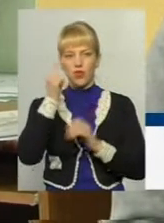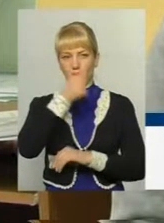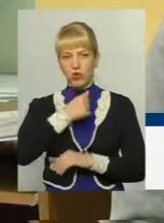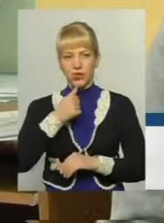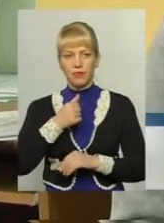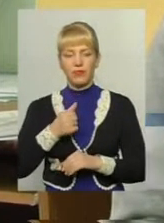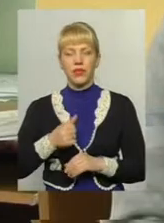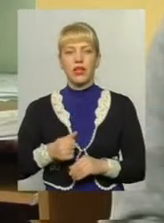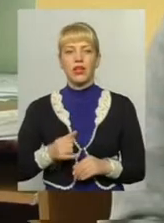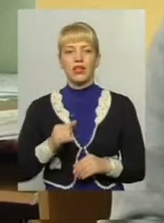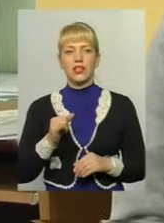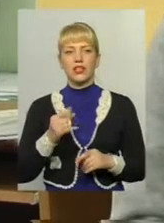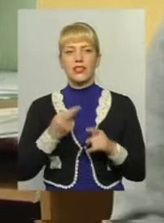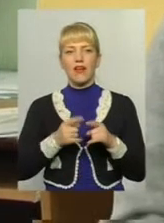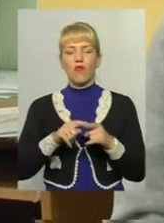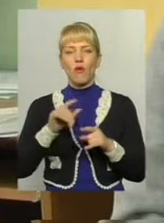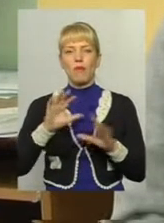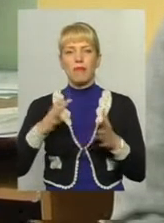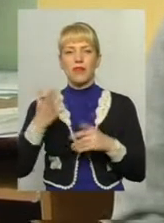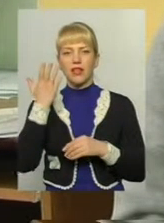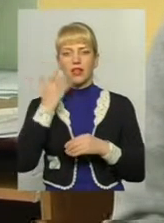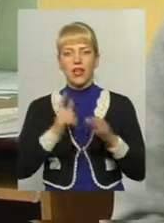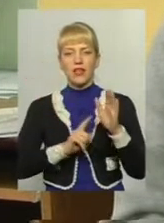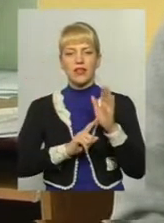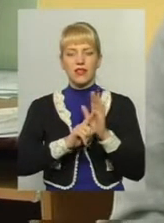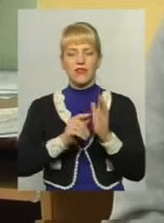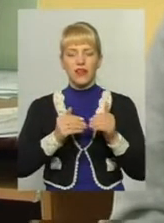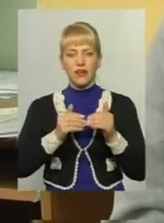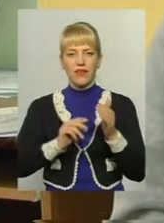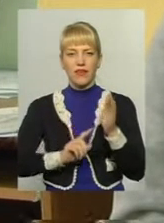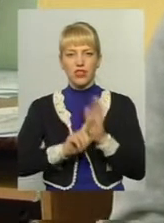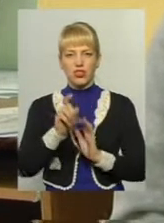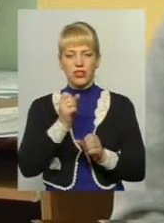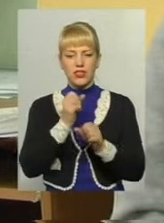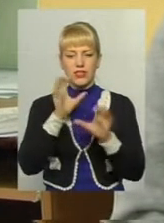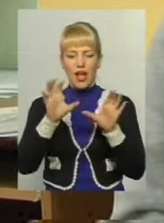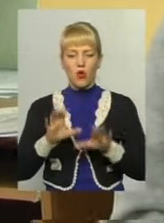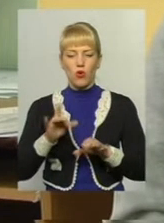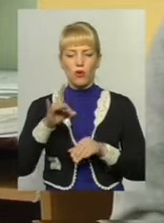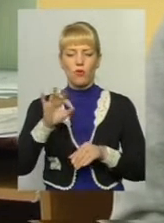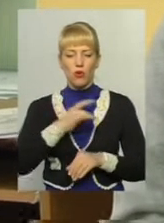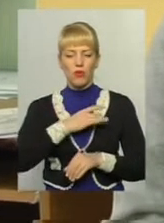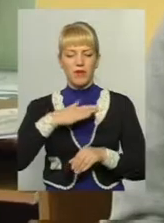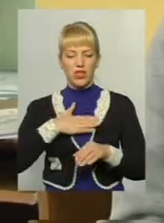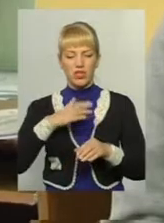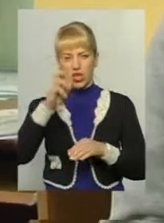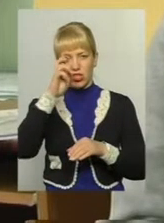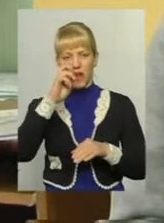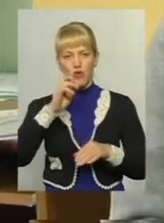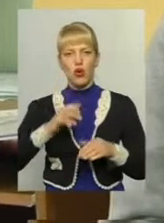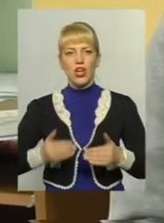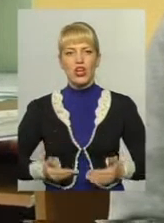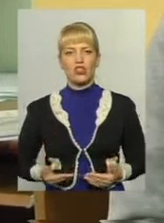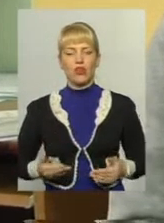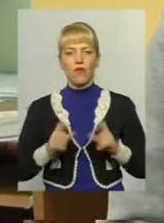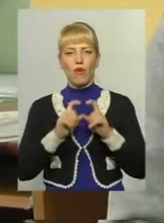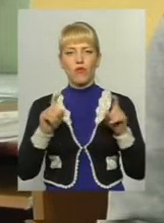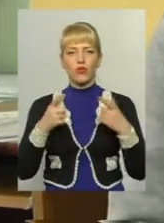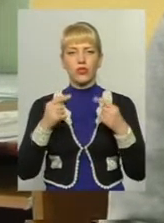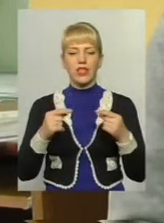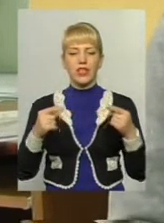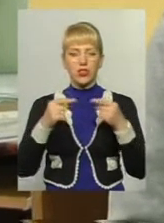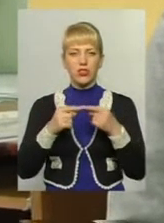Да почнемо з того моменту, коли вийшов закон про приватизацію державного житлового фонду, де одразу